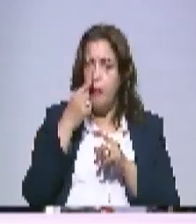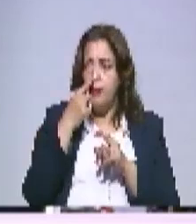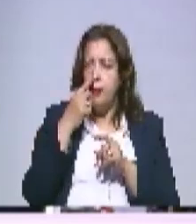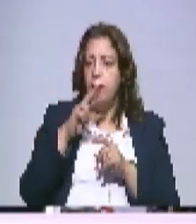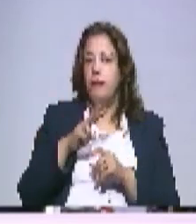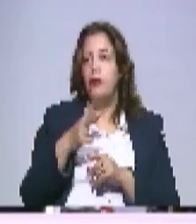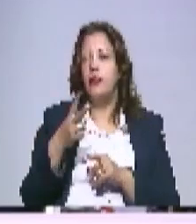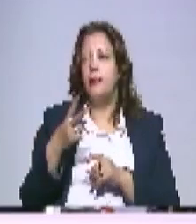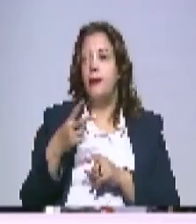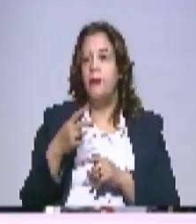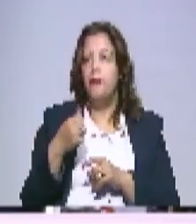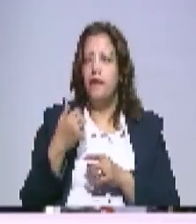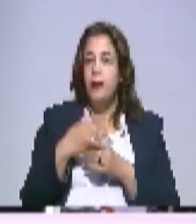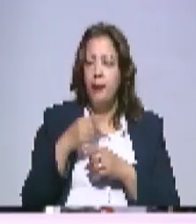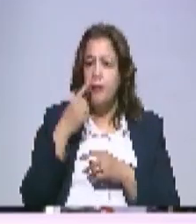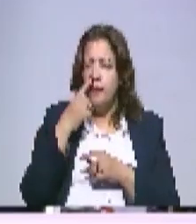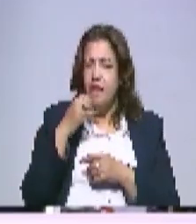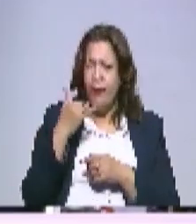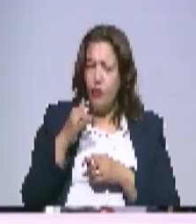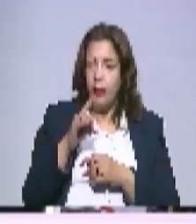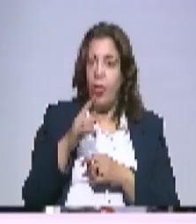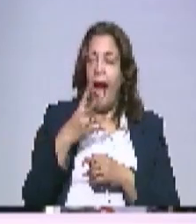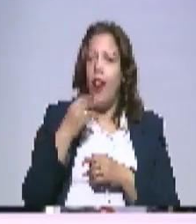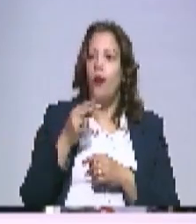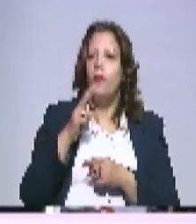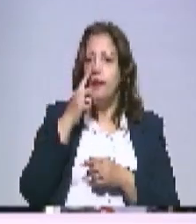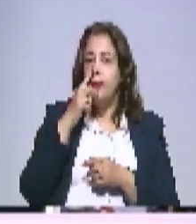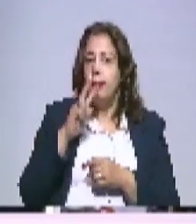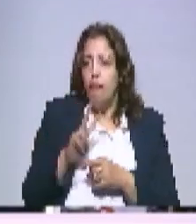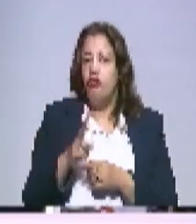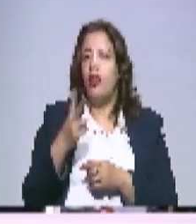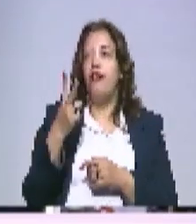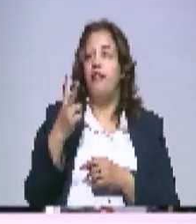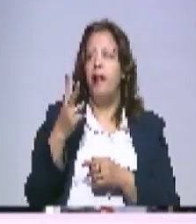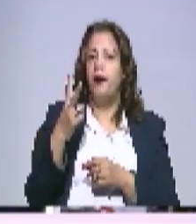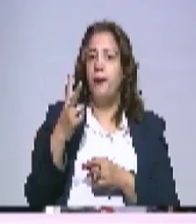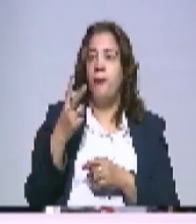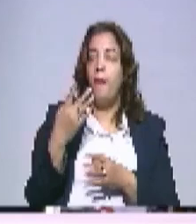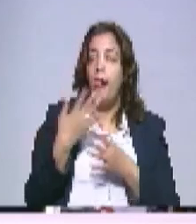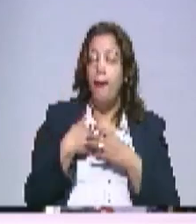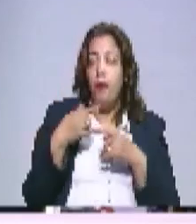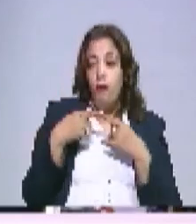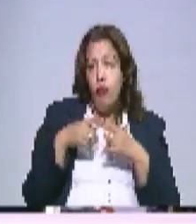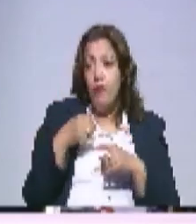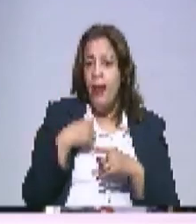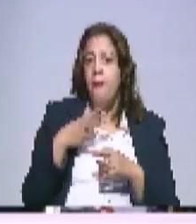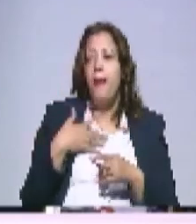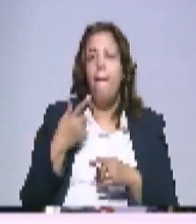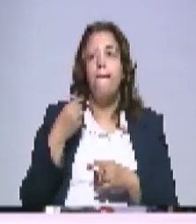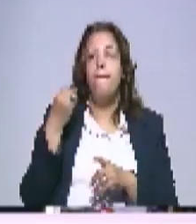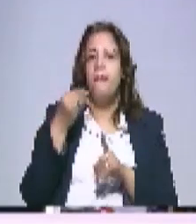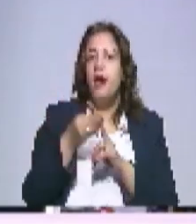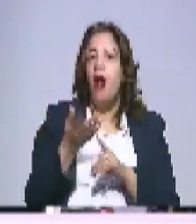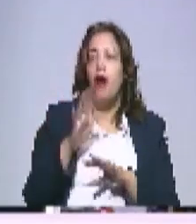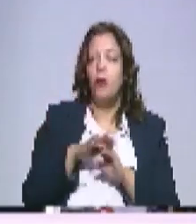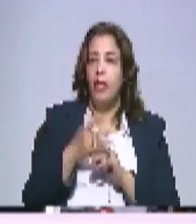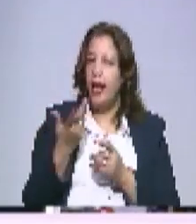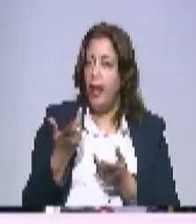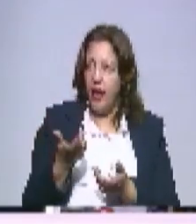مش شامم ريحته، انا شامم ريحة زعتر كويس. فعلى حسب انت بتحط ايه، لكن اساسي هو بتحط في الطيور